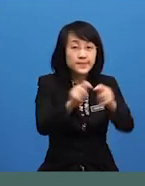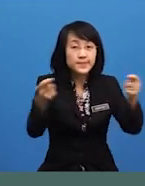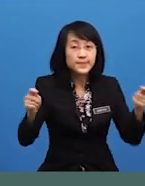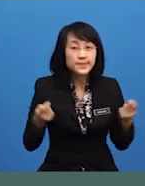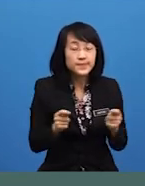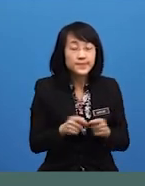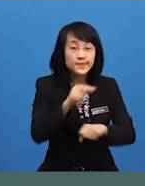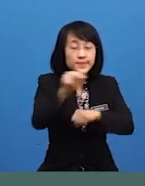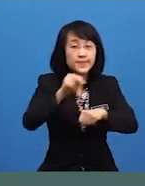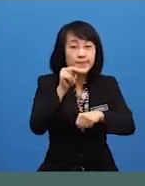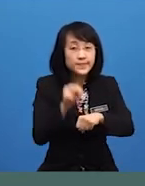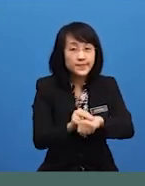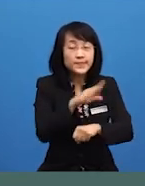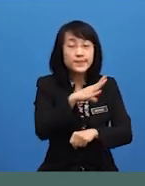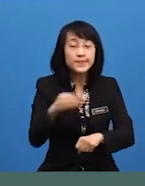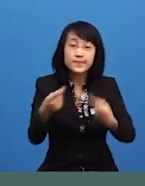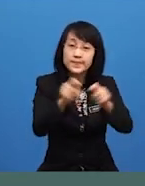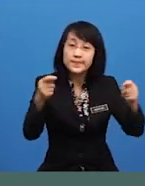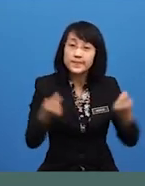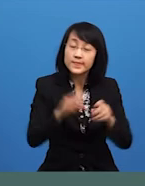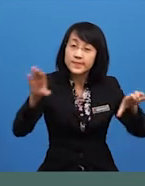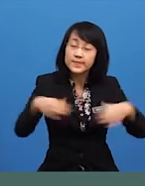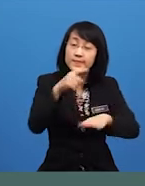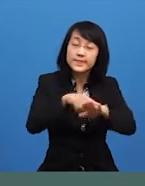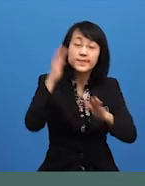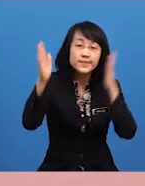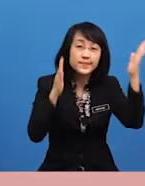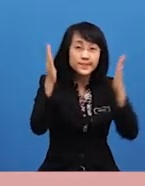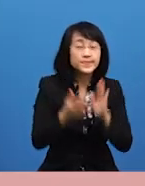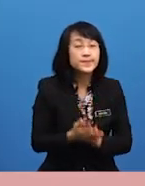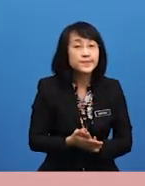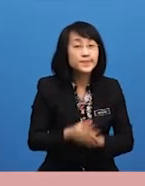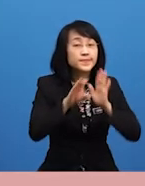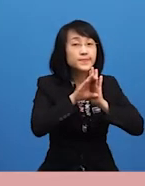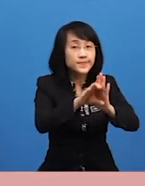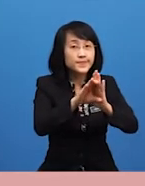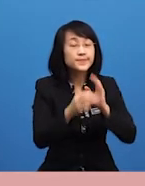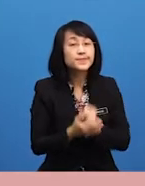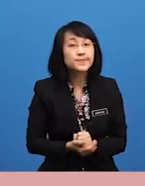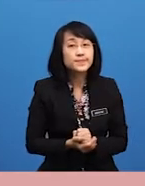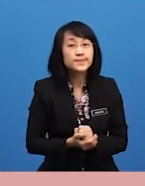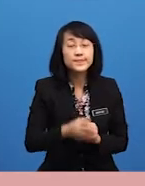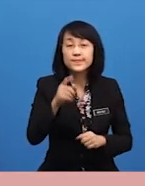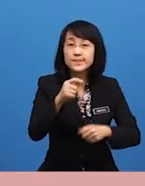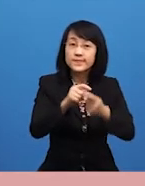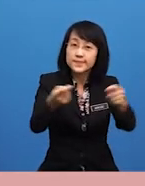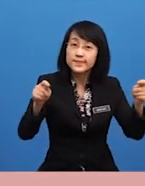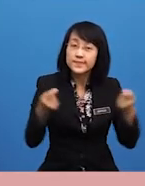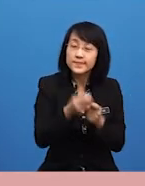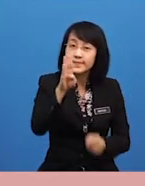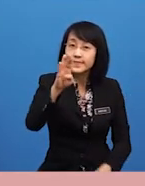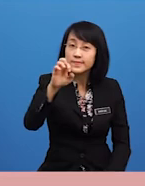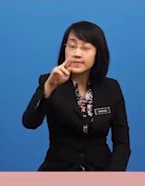tasik semula jadi dan tasik buatan di Malaysia. Contohnya, Tasik Bera